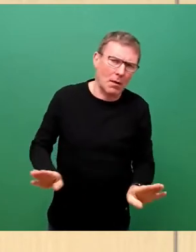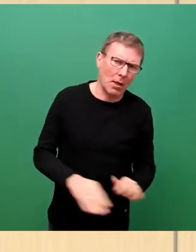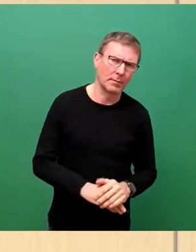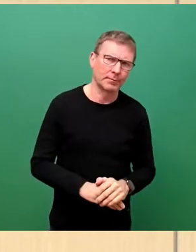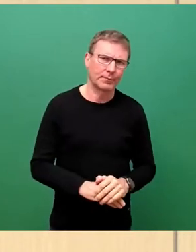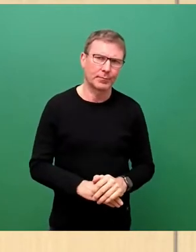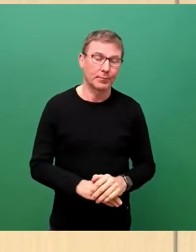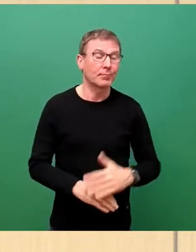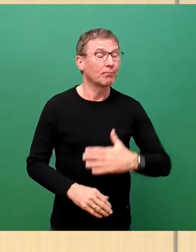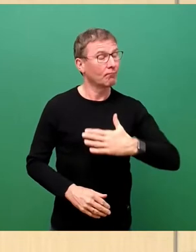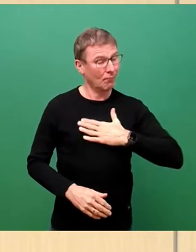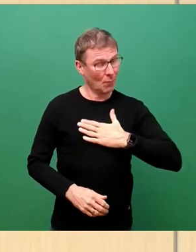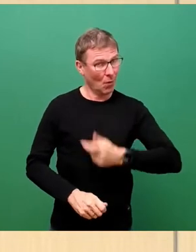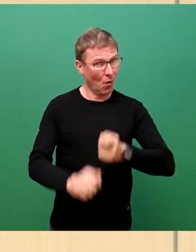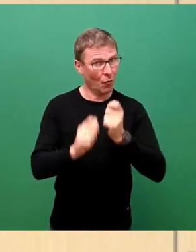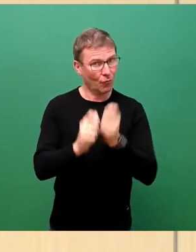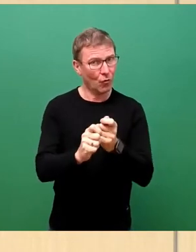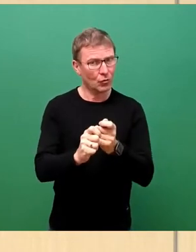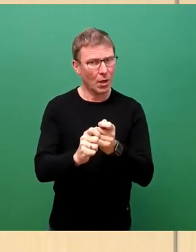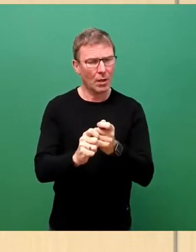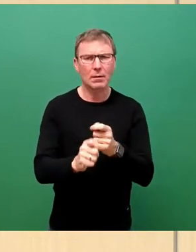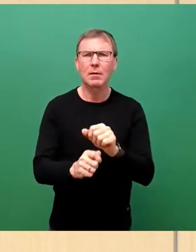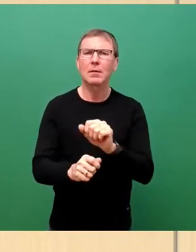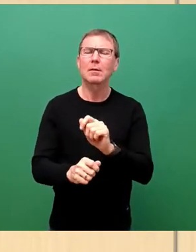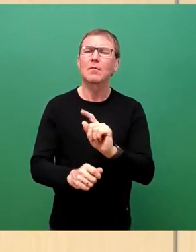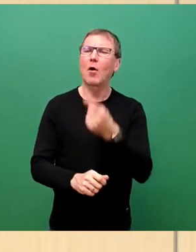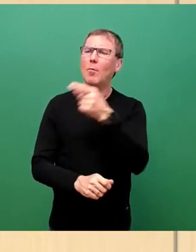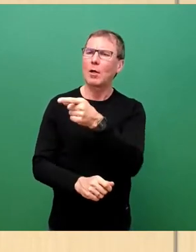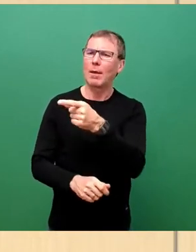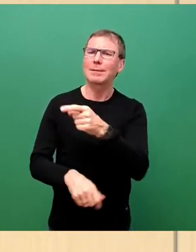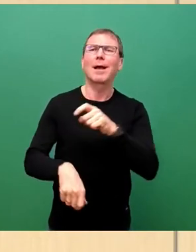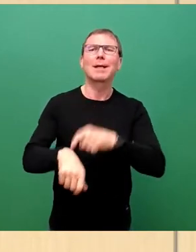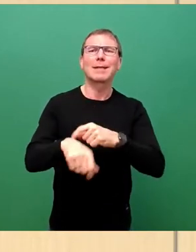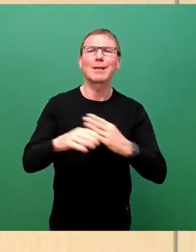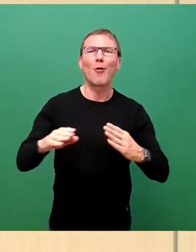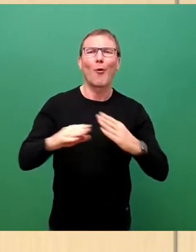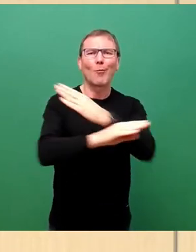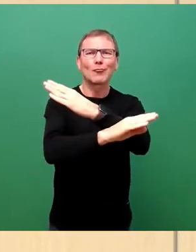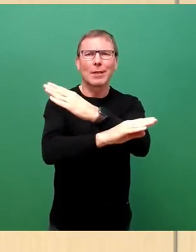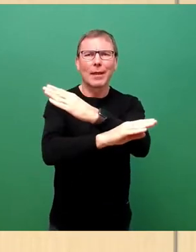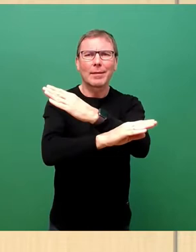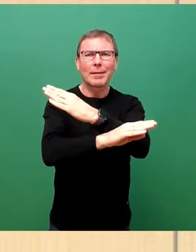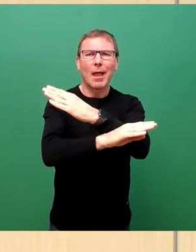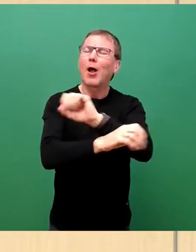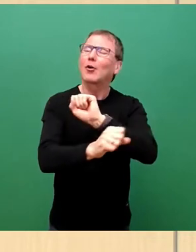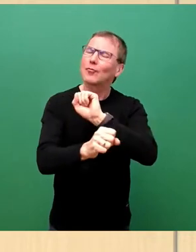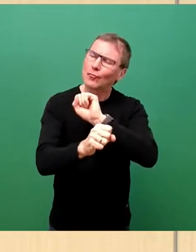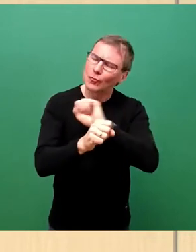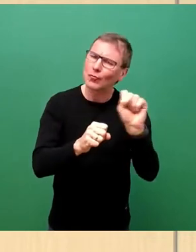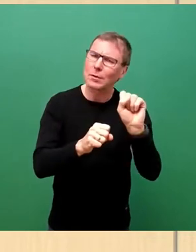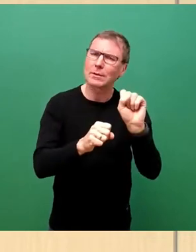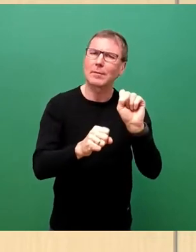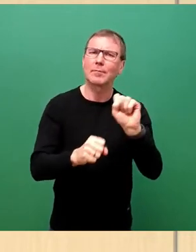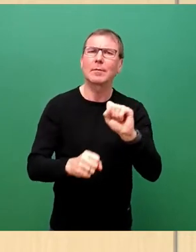Unser Vorschlag hat sich mit dem Vorschlag des Oberbürgermeisters zeitlich überschnitten. Ich möchte aber trotzdem sagen, dass ich ausdrücklich